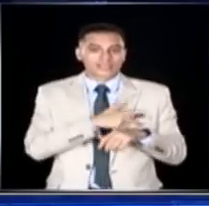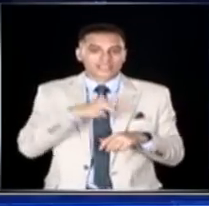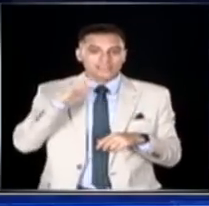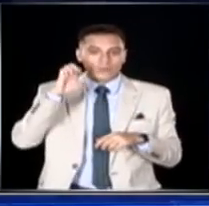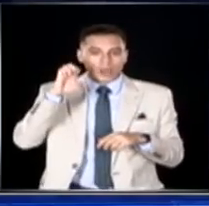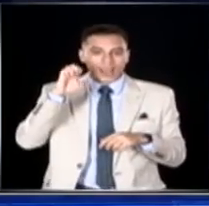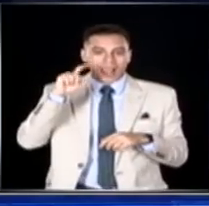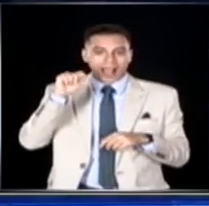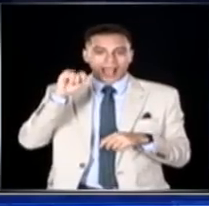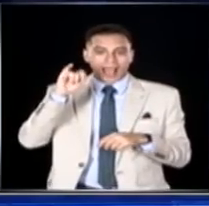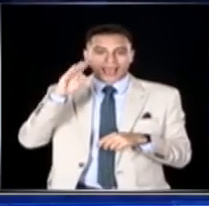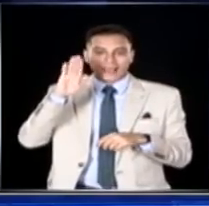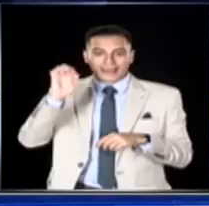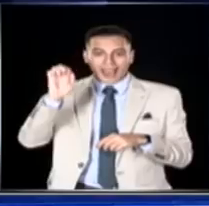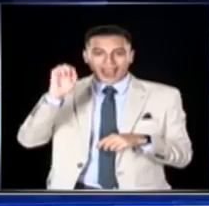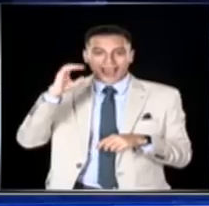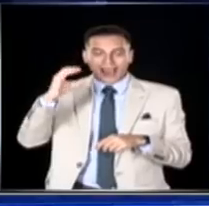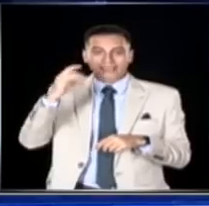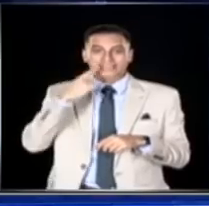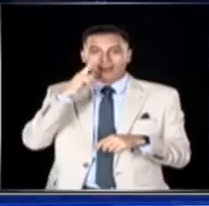من سنة 1943 ل